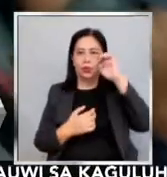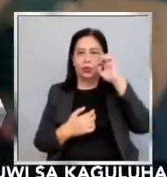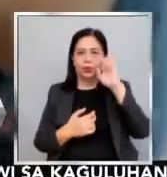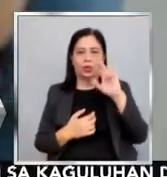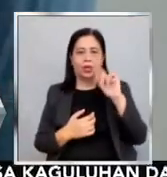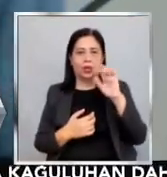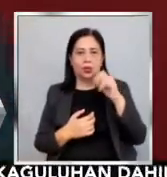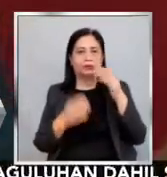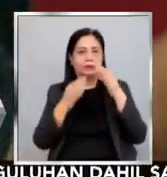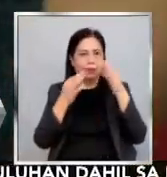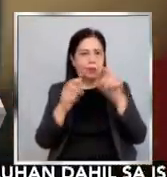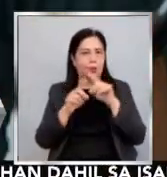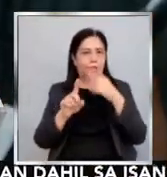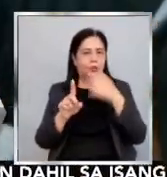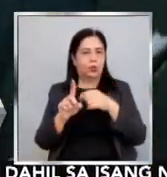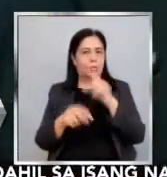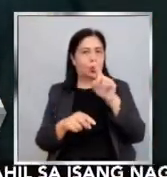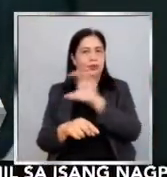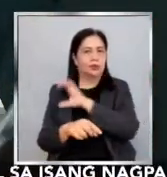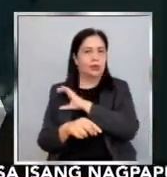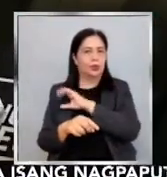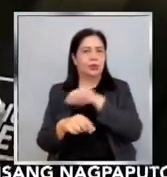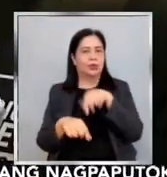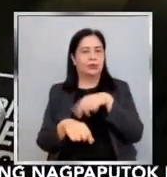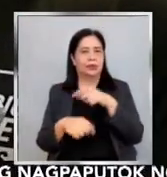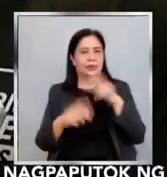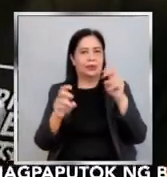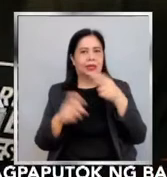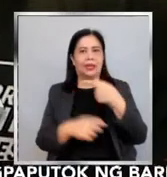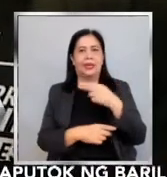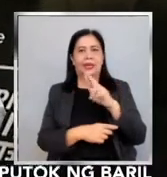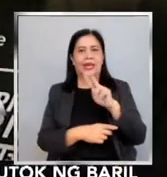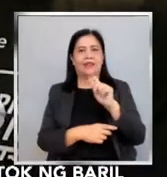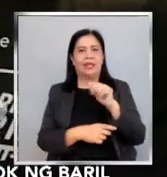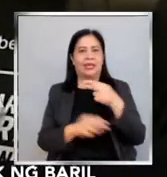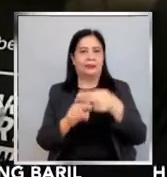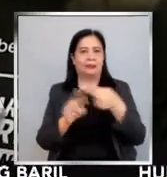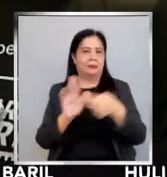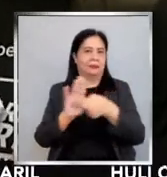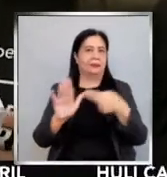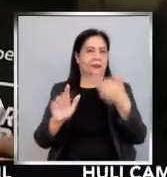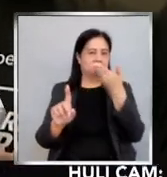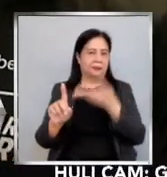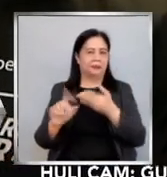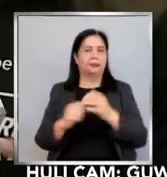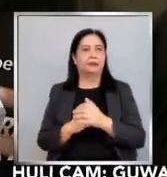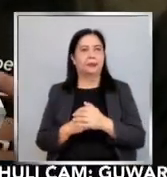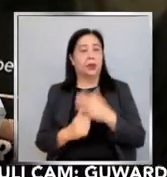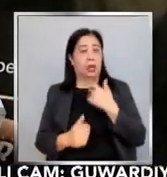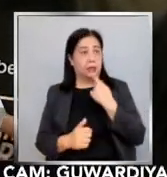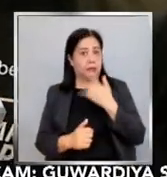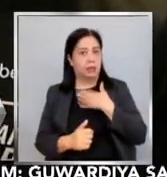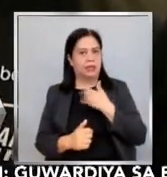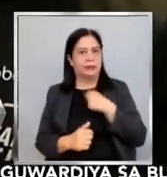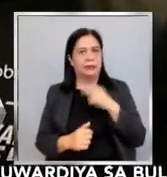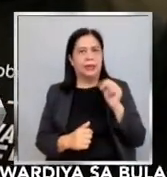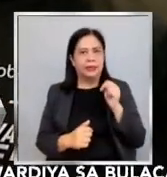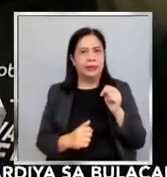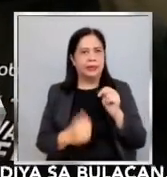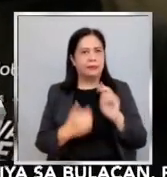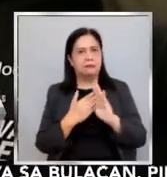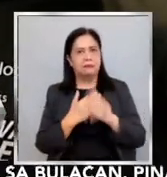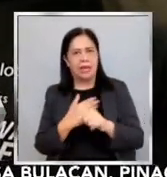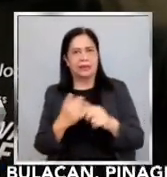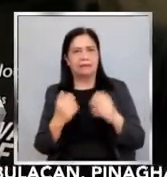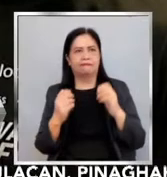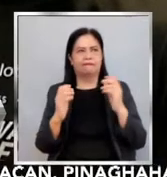rin sa One Championship sa bansag na Gravity. Sabi ko nga sa sarili ko, I need to get back to that shape. I